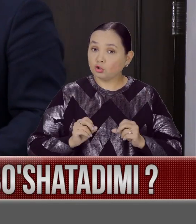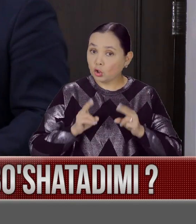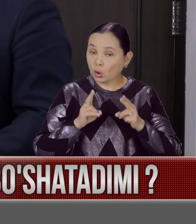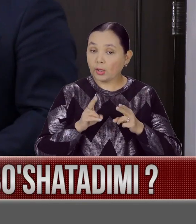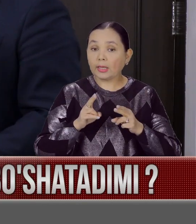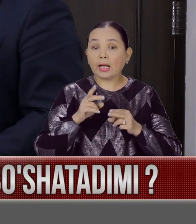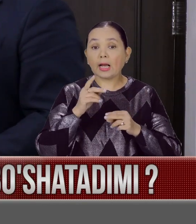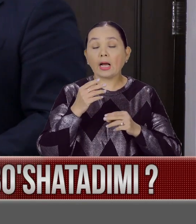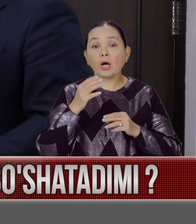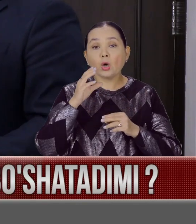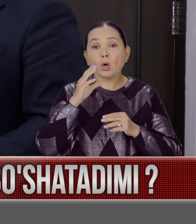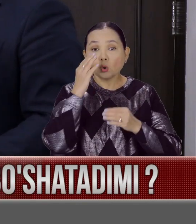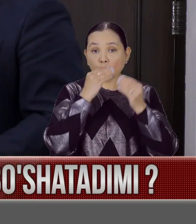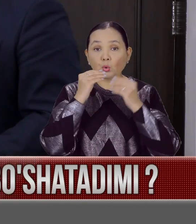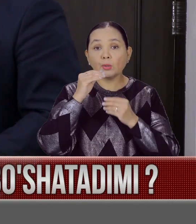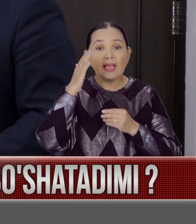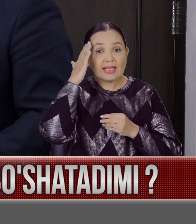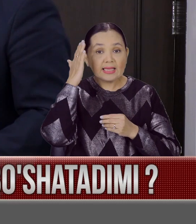ham sun'iy intellekt shu